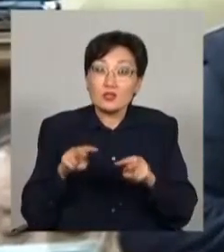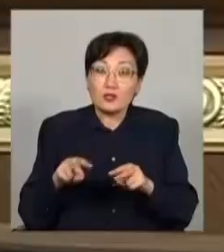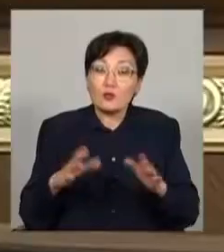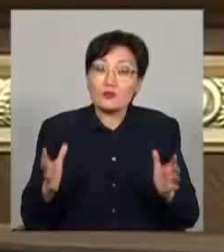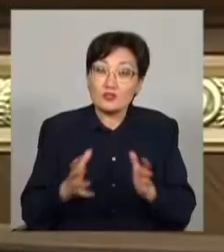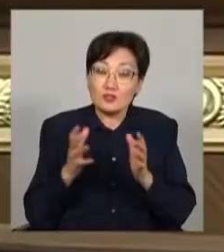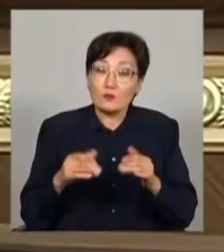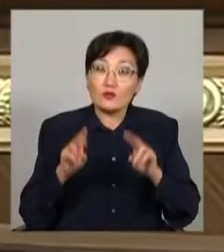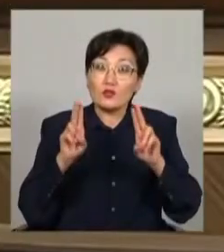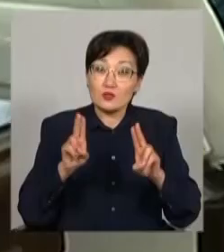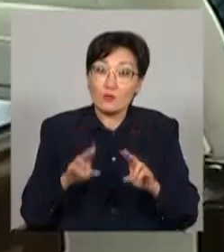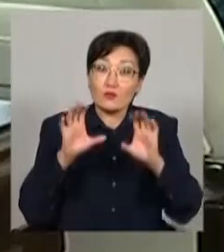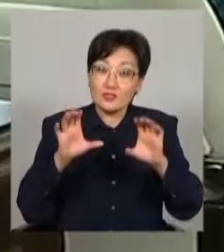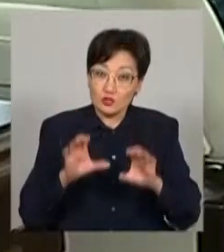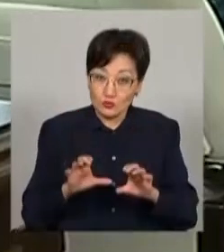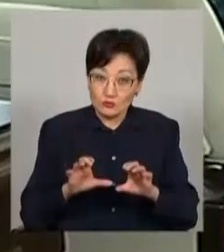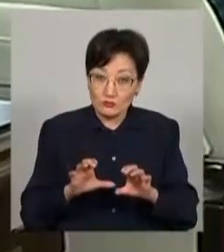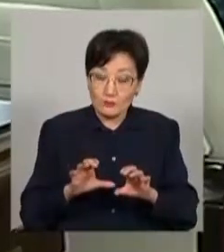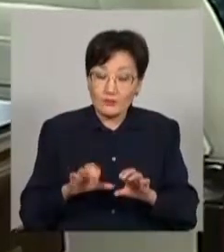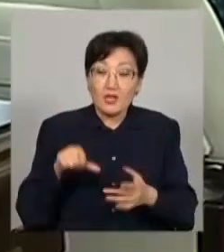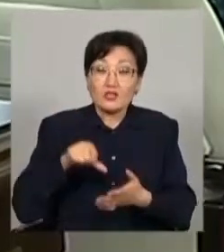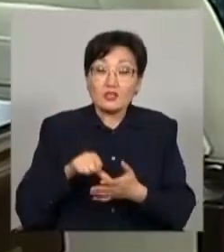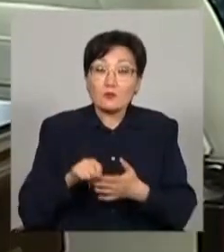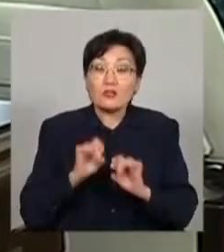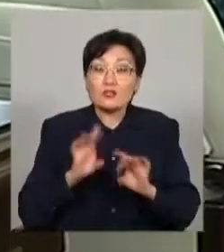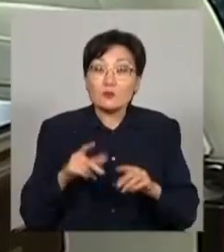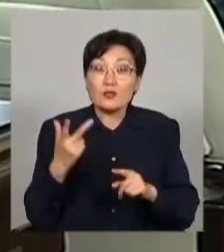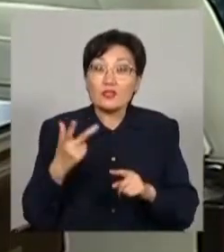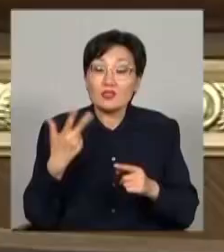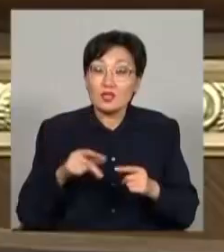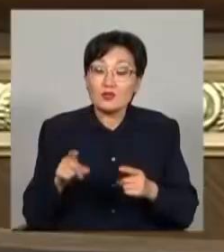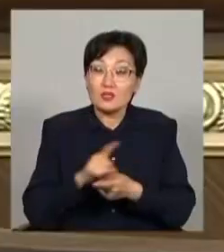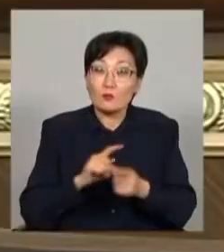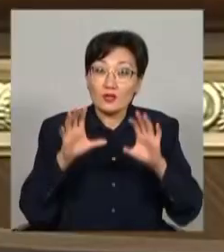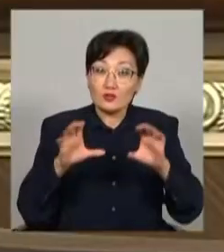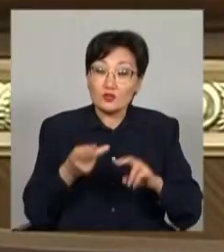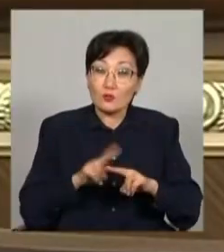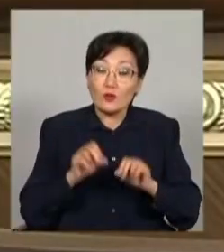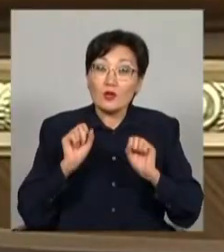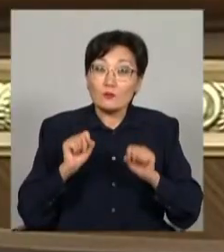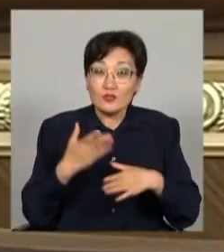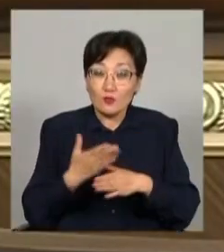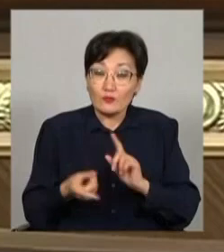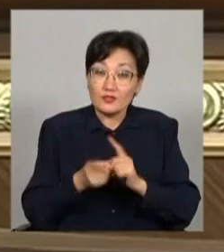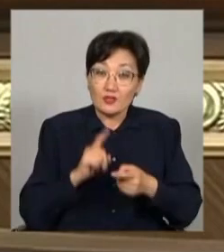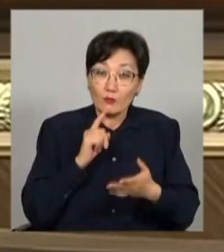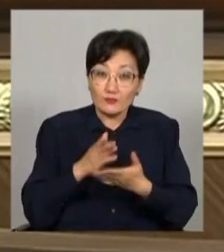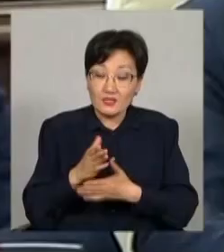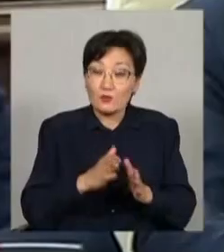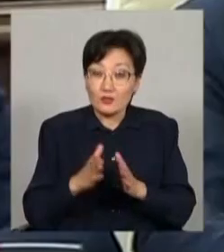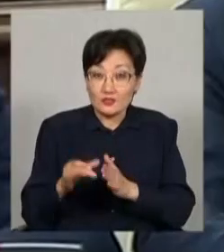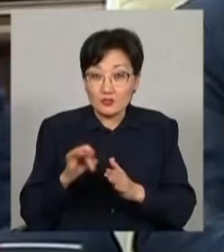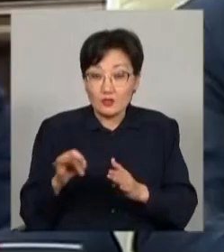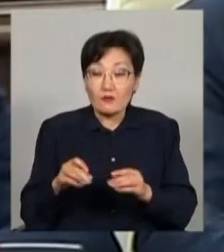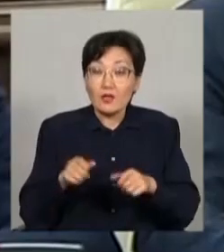сохранностью норм конституции ходе выступления президента анонсировал 30 изменений в конституцию которую способствует изменению политической системы